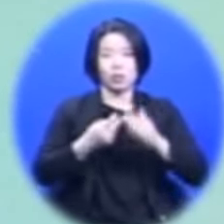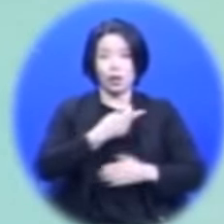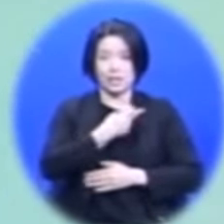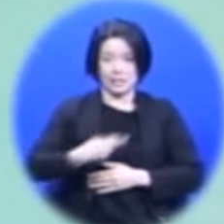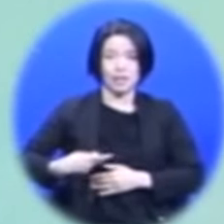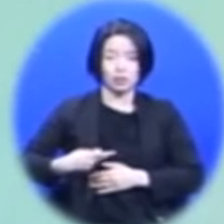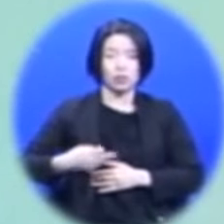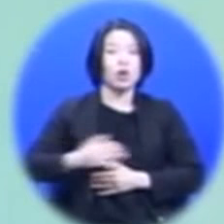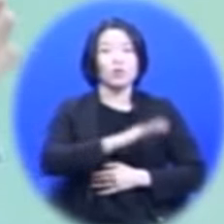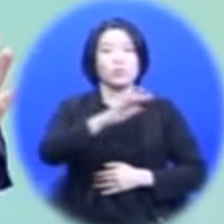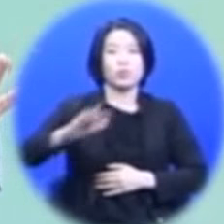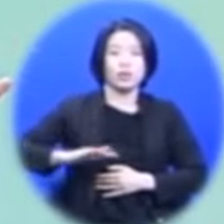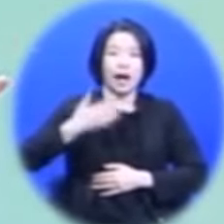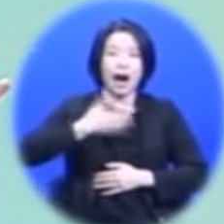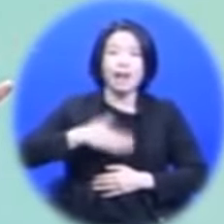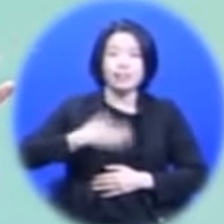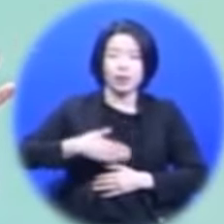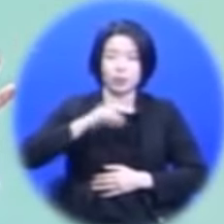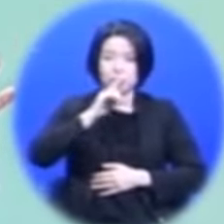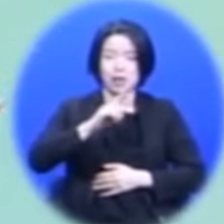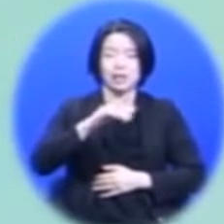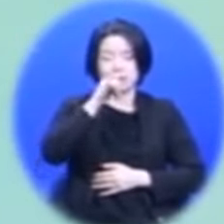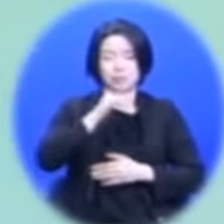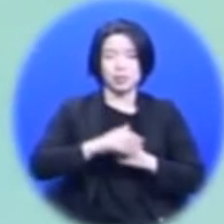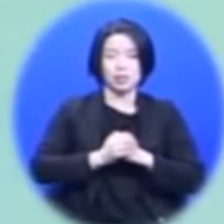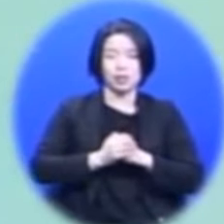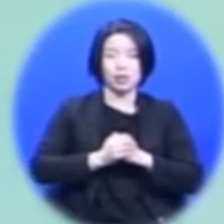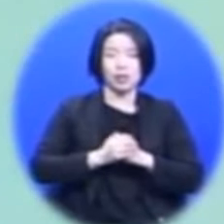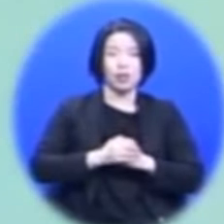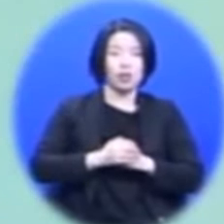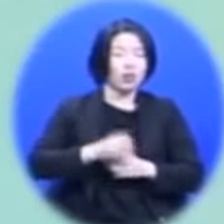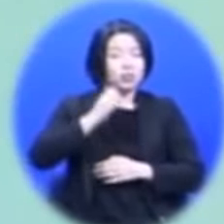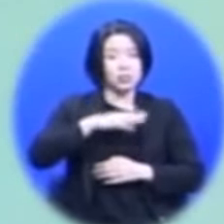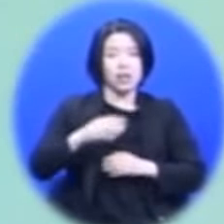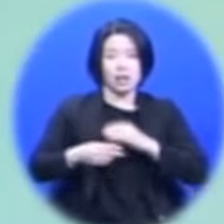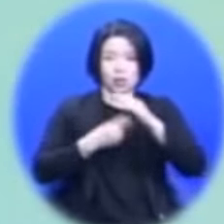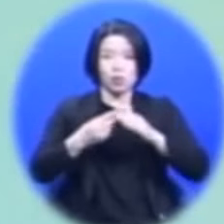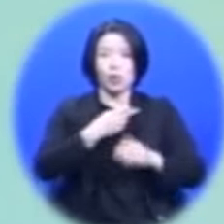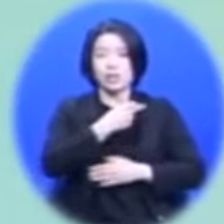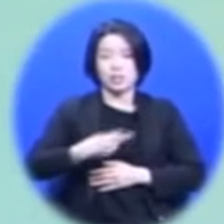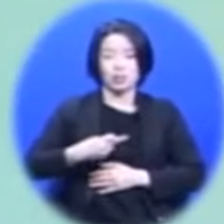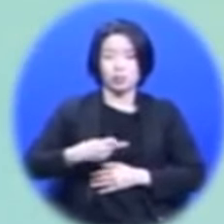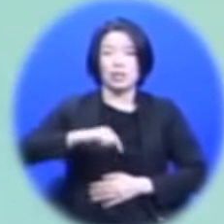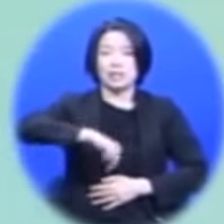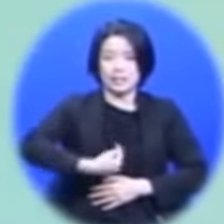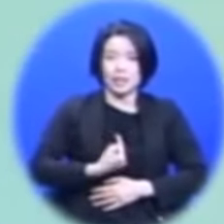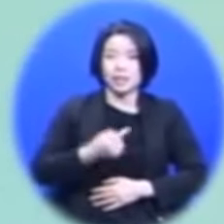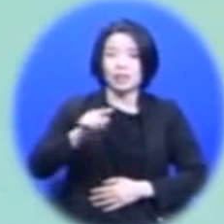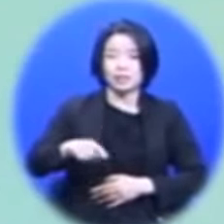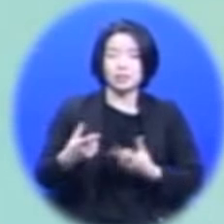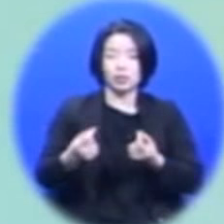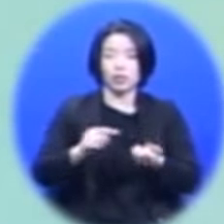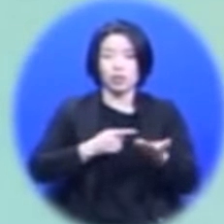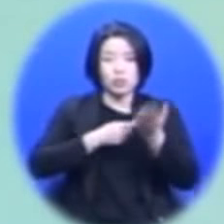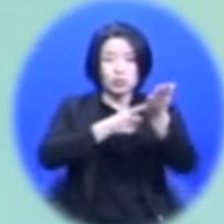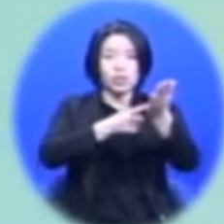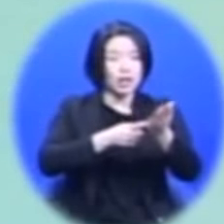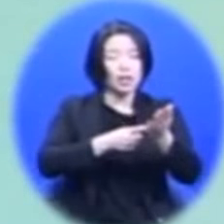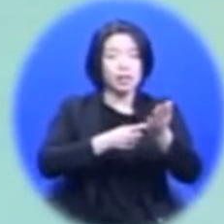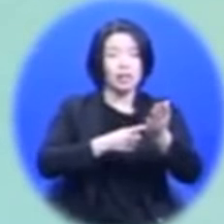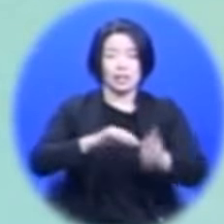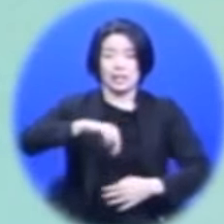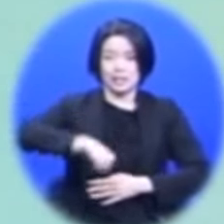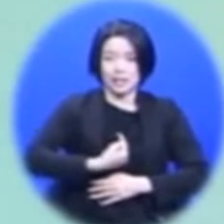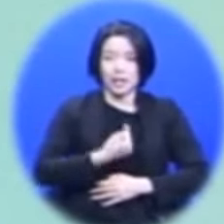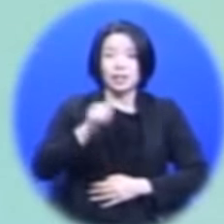요한사도는 우리가 안다고 그랬어요. 그냥 요한사도 자기가 그렇게 주장한다. 요한사도